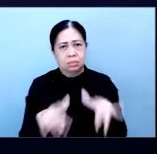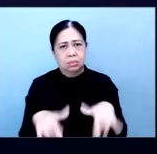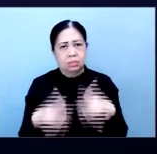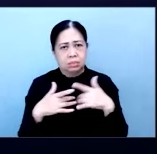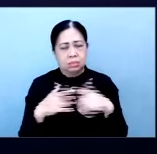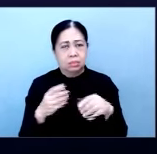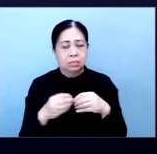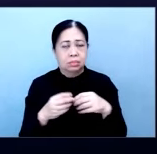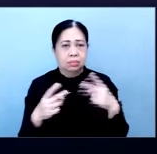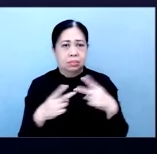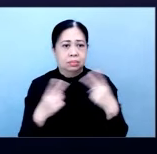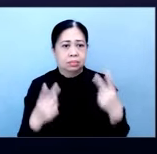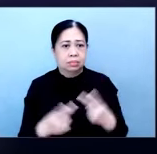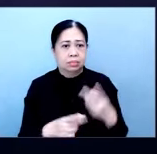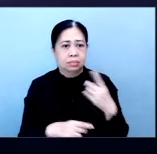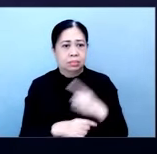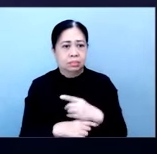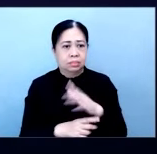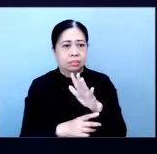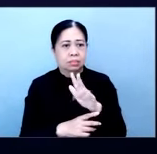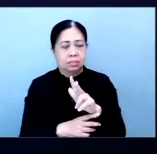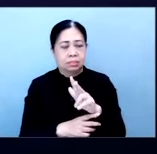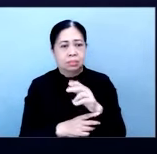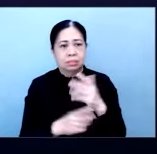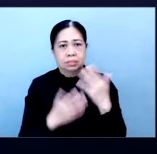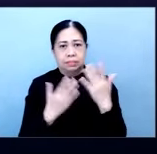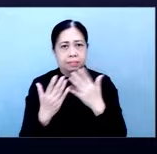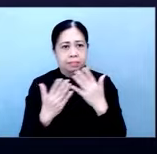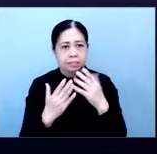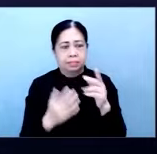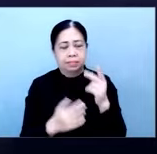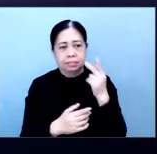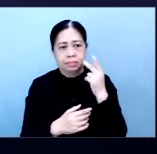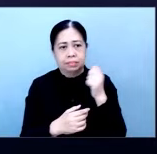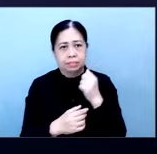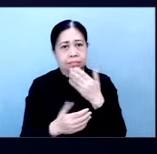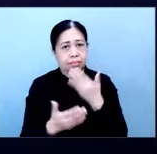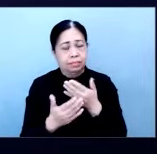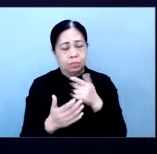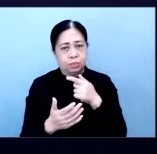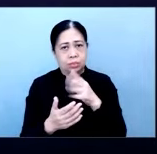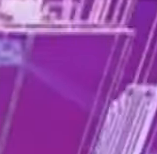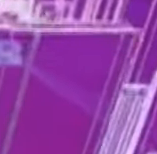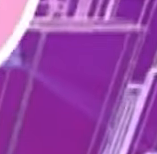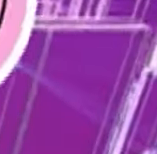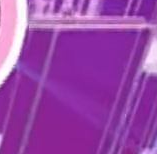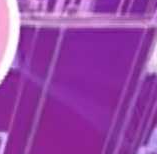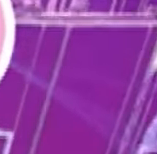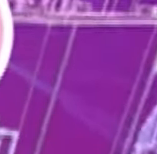ng Valentine's Day, ang 53rd birthday ni Chris. Get well soon, Miss Chris.